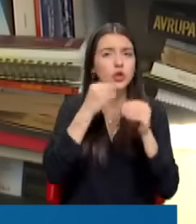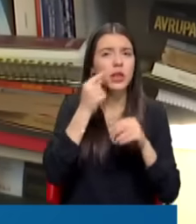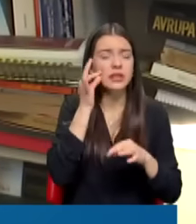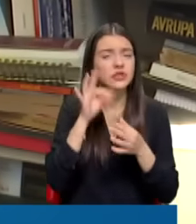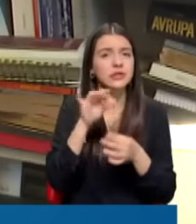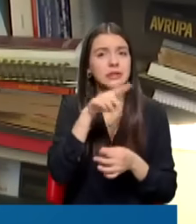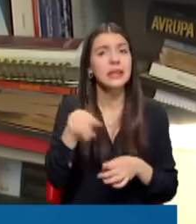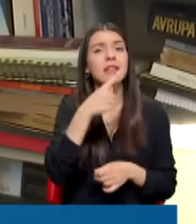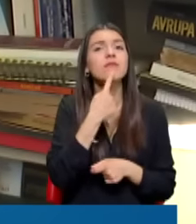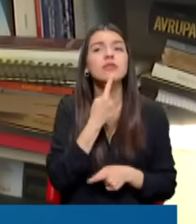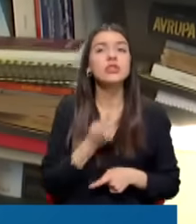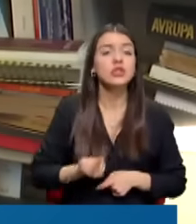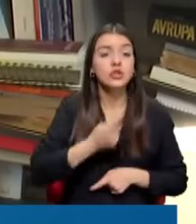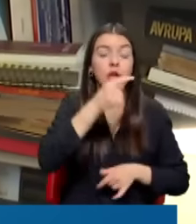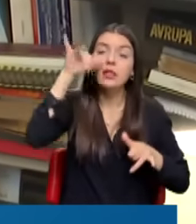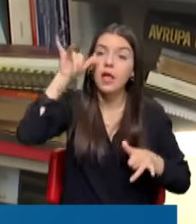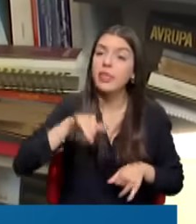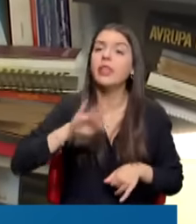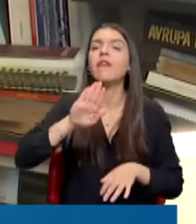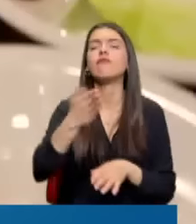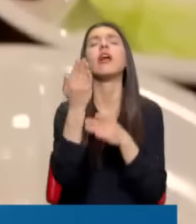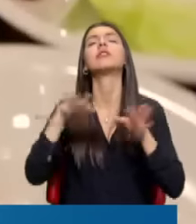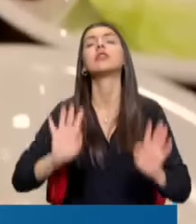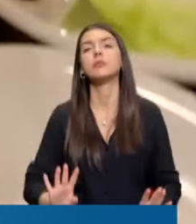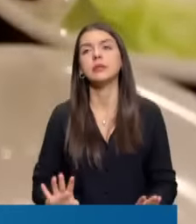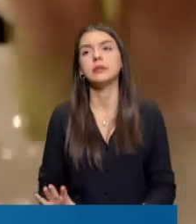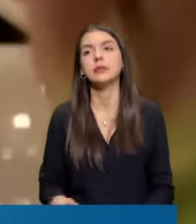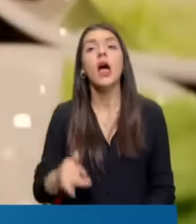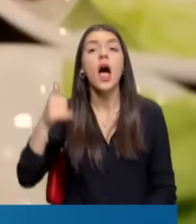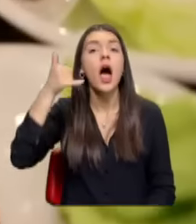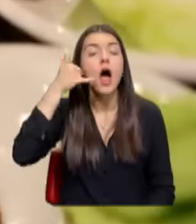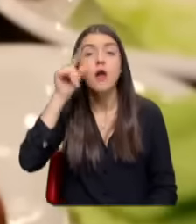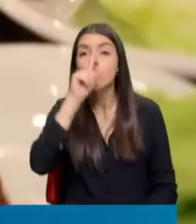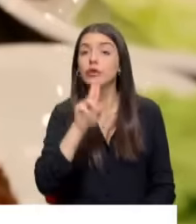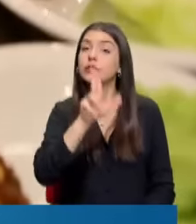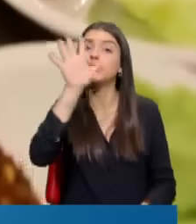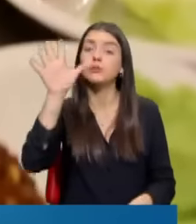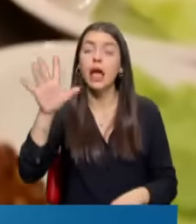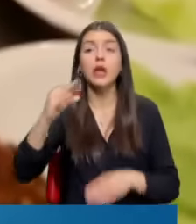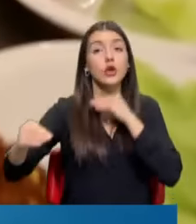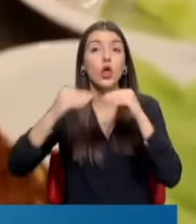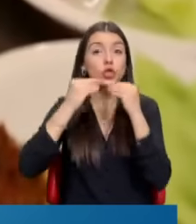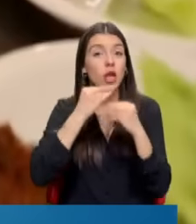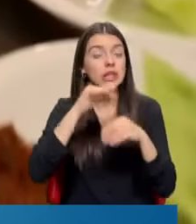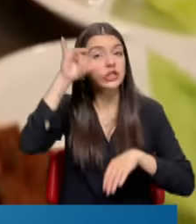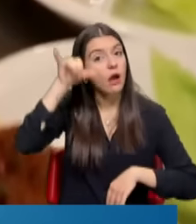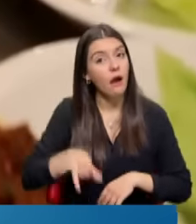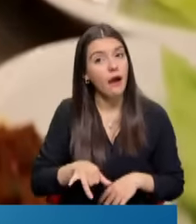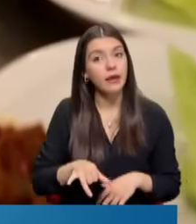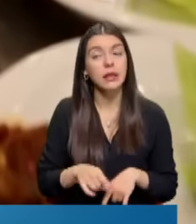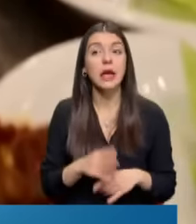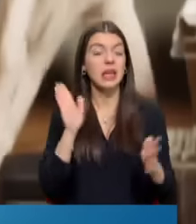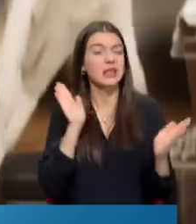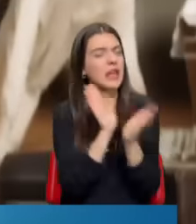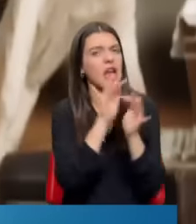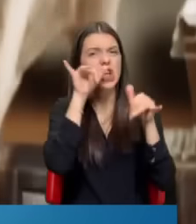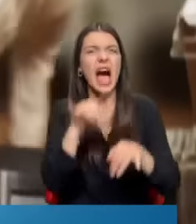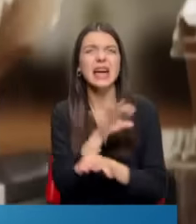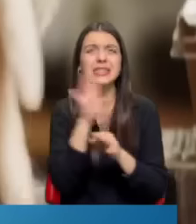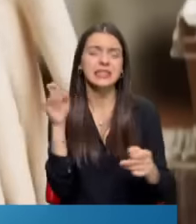zaman şikayet etme hakkından vazgeçmesinler. Alo 175 tüketici hattına karşılaşmış oldukları